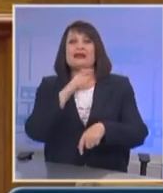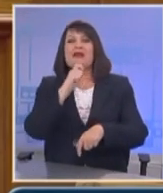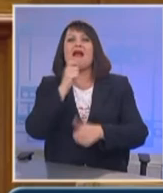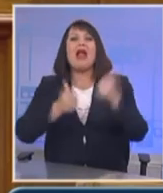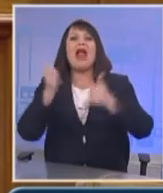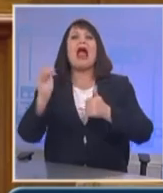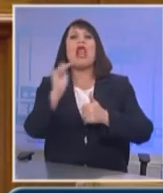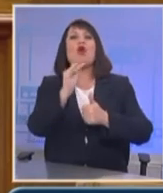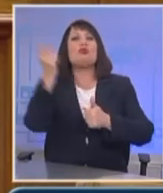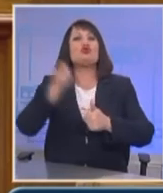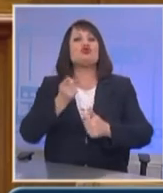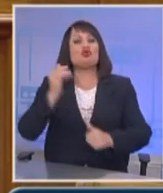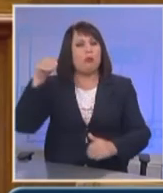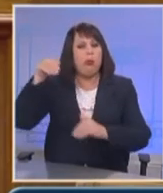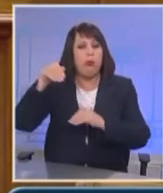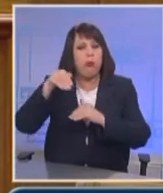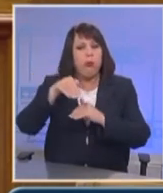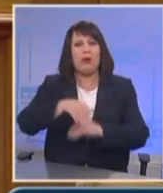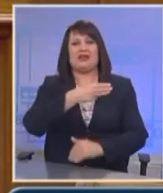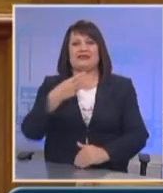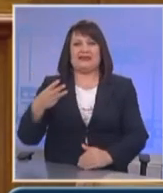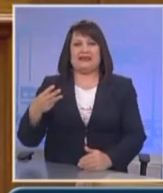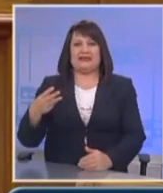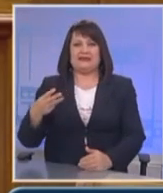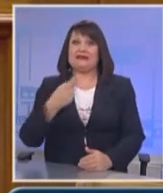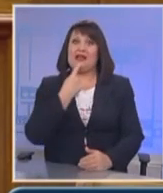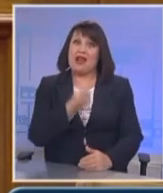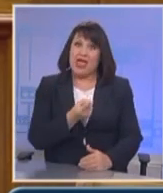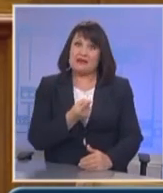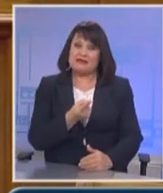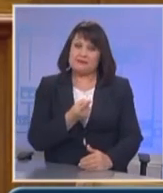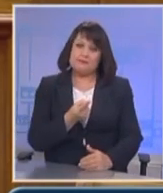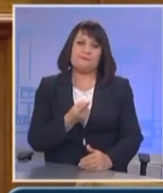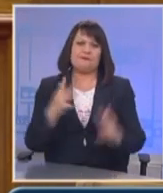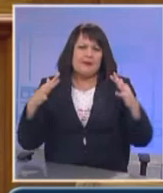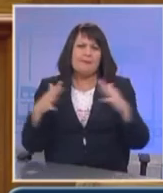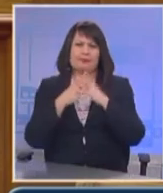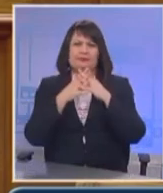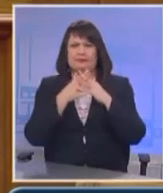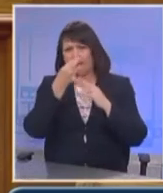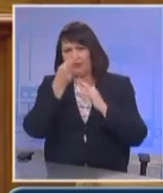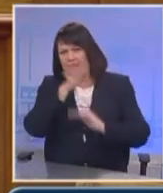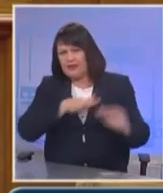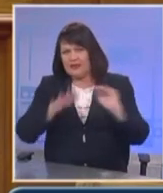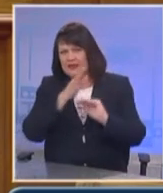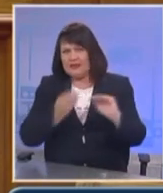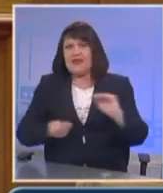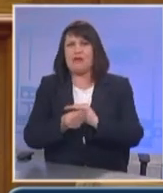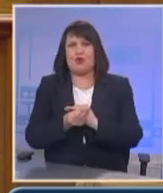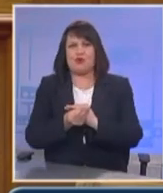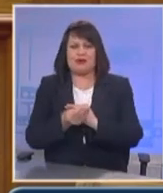κοινής γνώμης, την ώρα που η δήθεν τιτάνια μάχη με τη διαπλοκή έχει